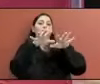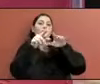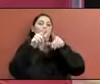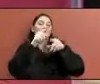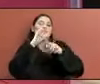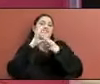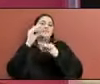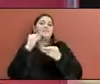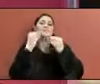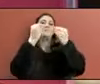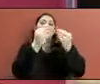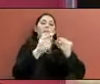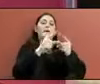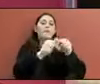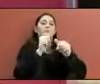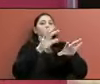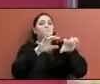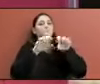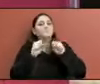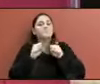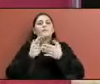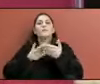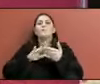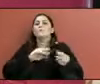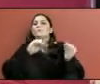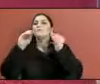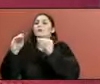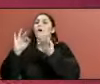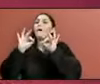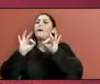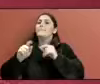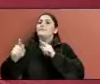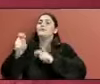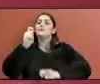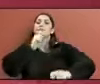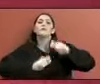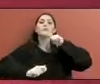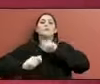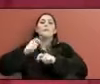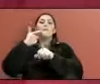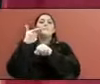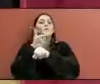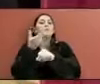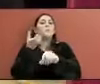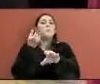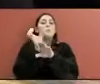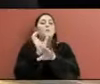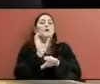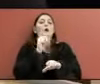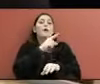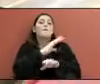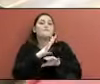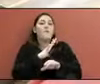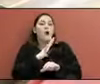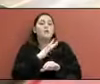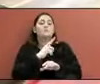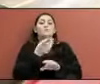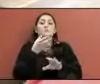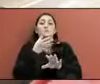Hemen arkadaşlarımız gerekli tamiratı sağlıyorlar. Videolarımızda da vardı, bilmiyorum döndü mü arka